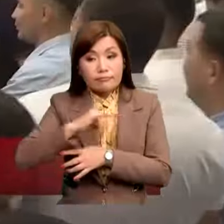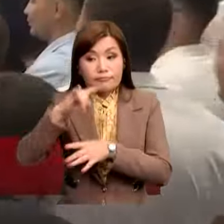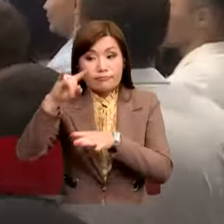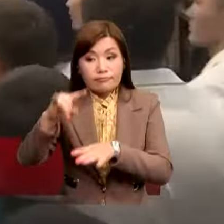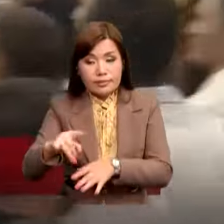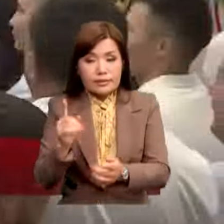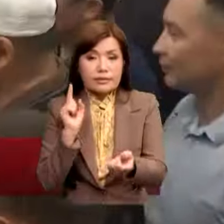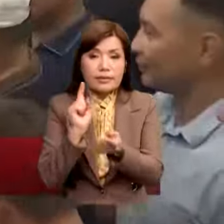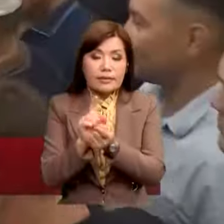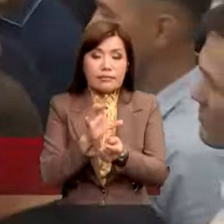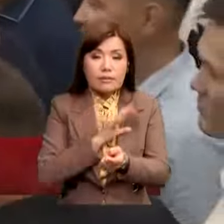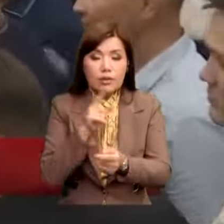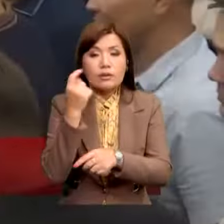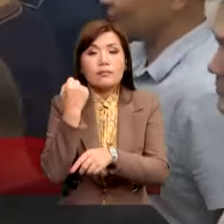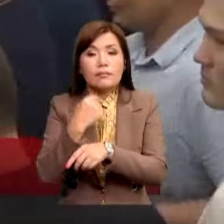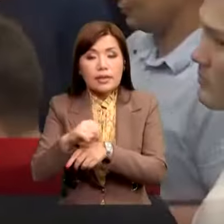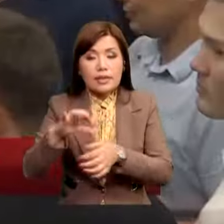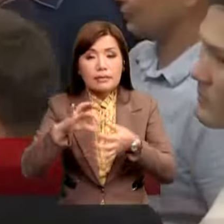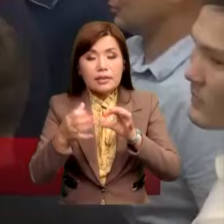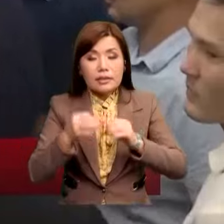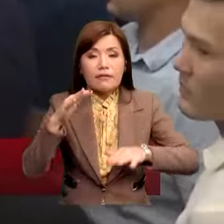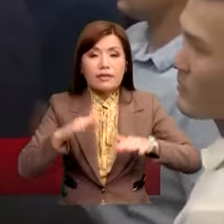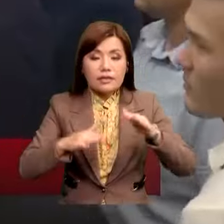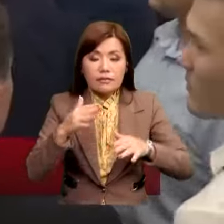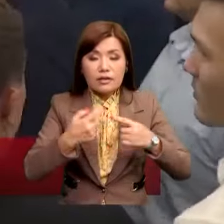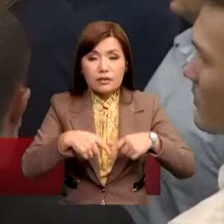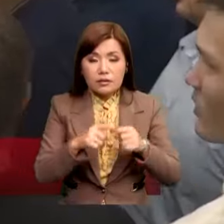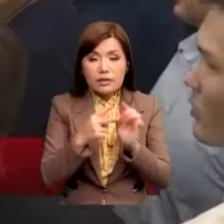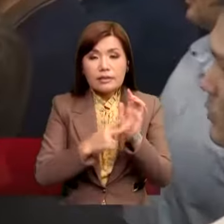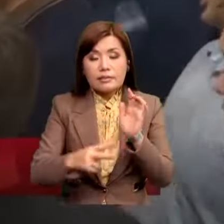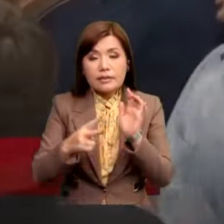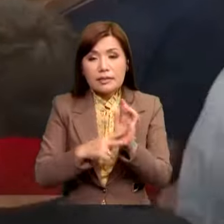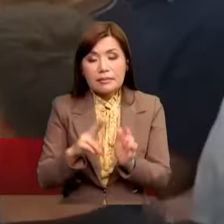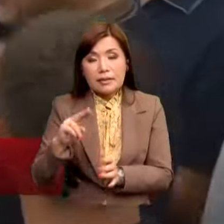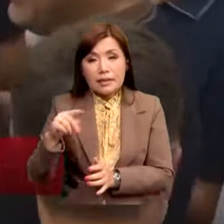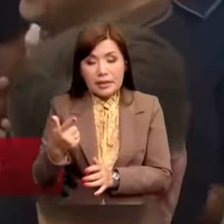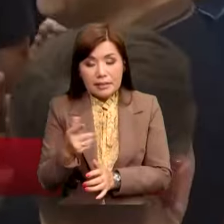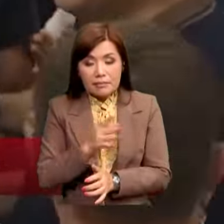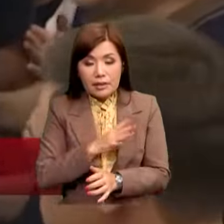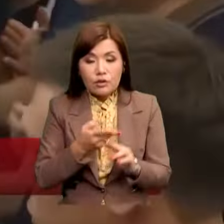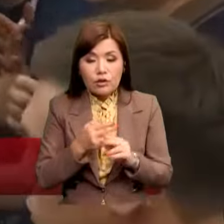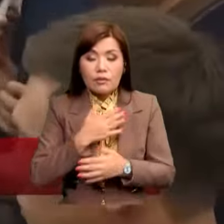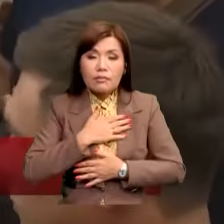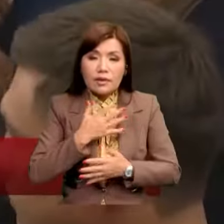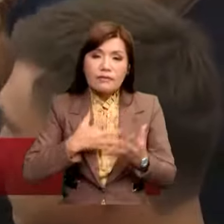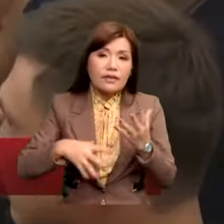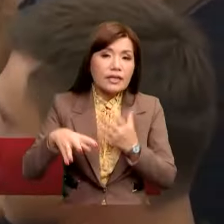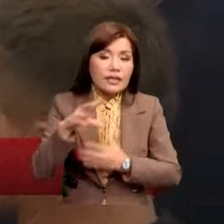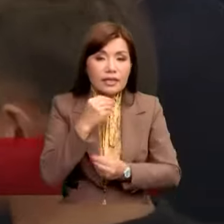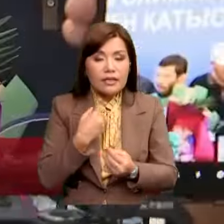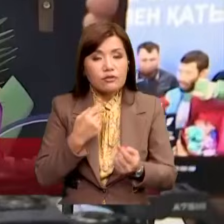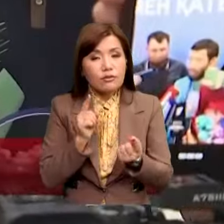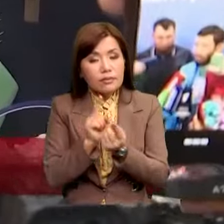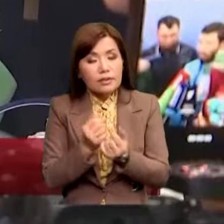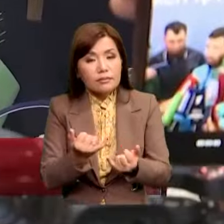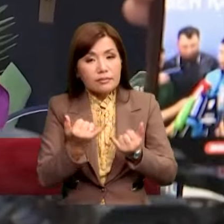серебро по греко-римской борьбе на Олимпийских играх весовой категории до 77 килограммов. Атлет поблагодарил земляков за теплый прием